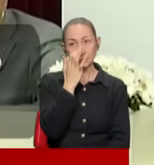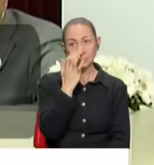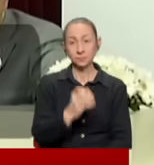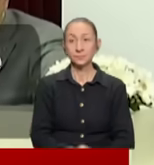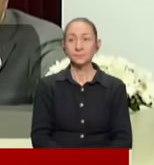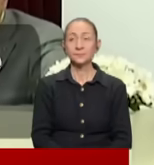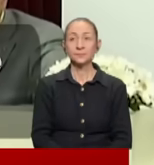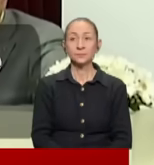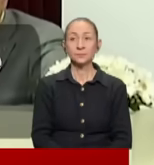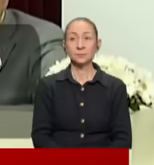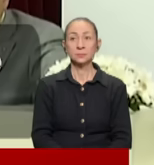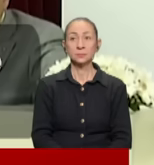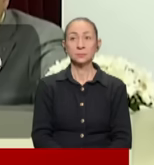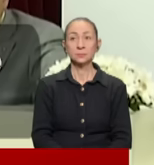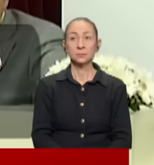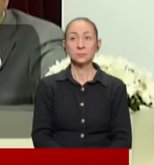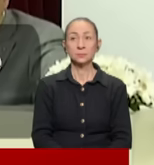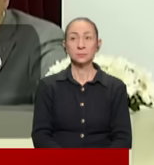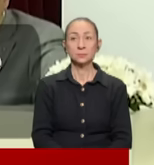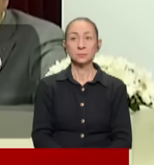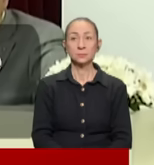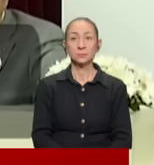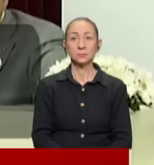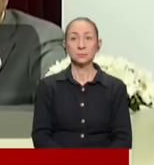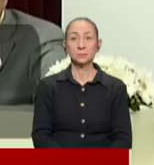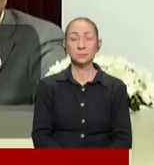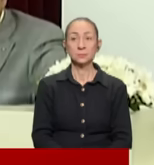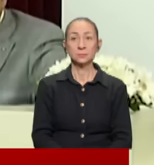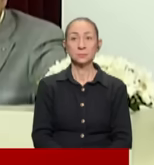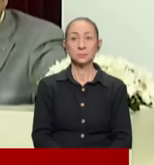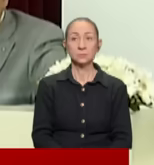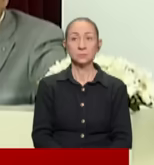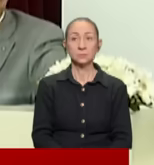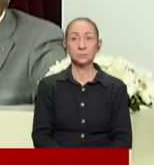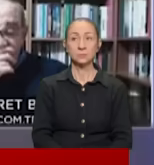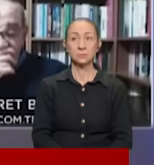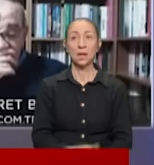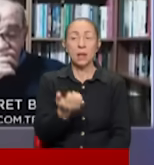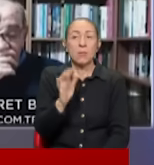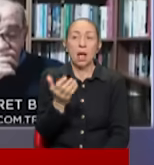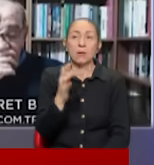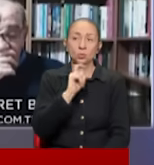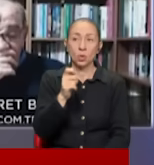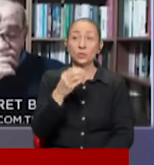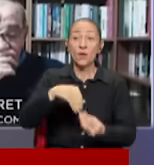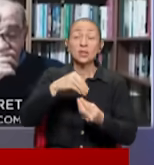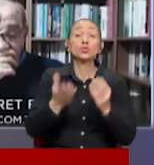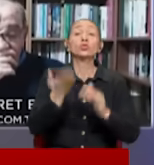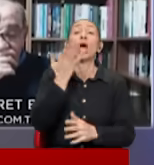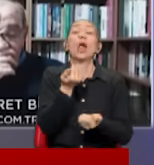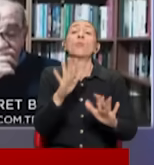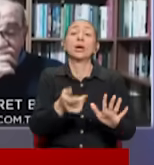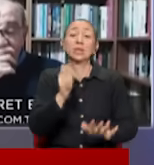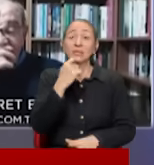Bu bankalar bu aldığı parayı 36 yıl önceden bize satarken... Alma abi, alma. Çok yüksekse faiz alma